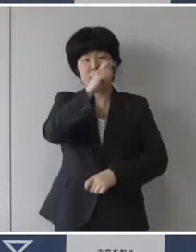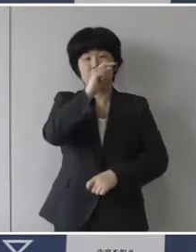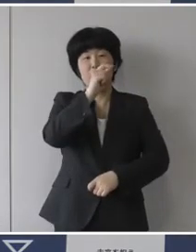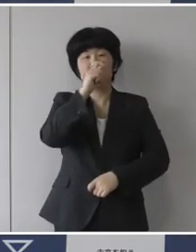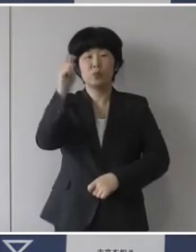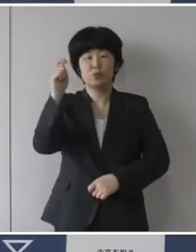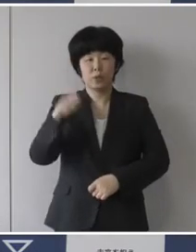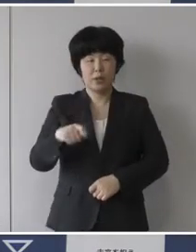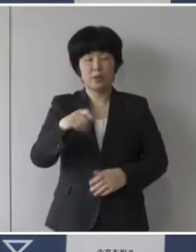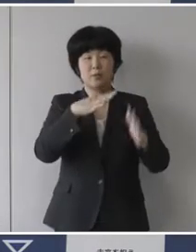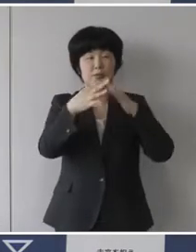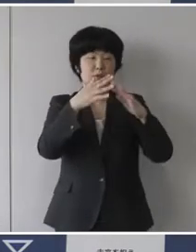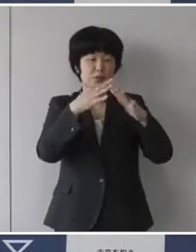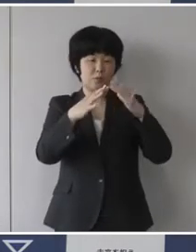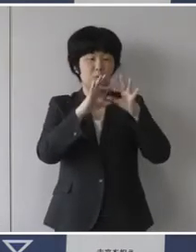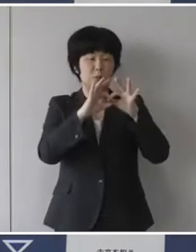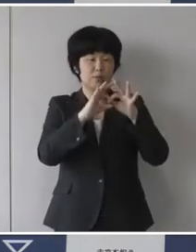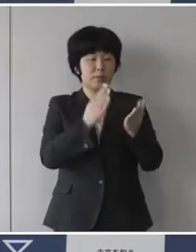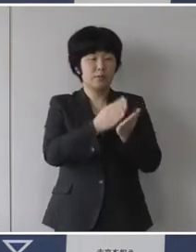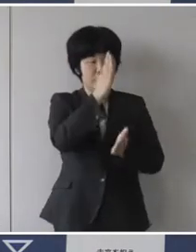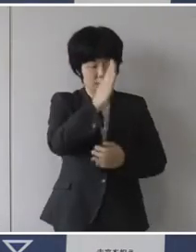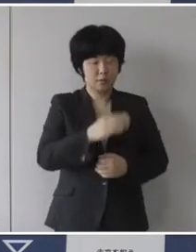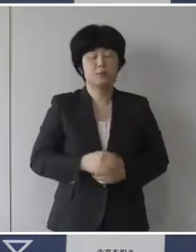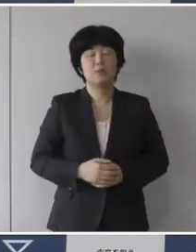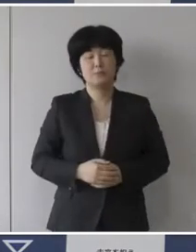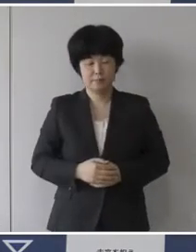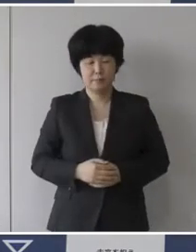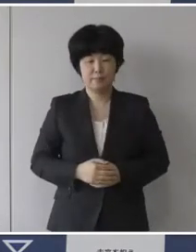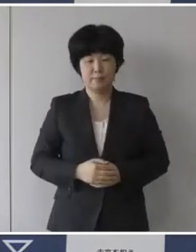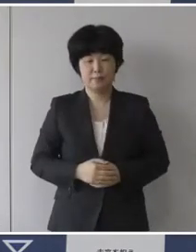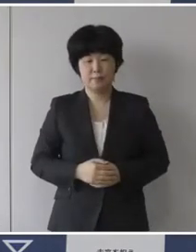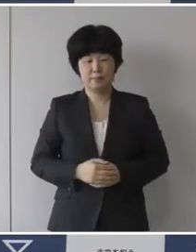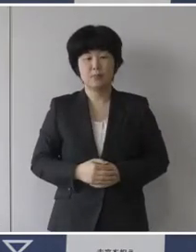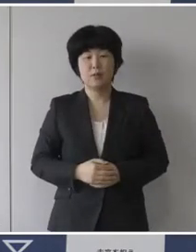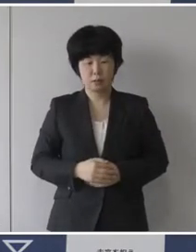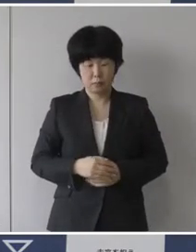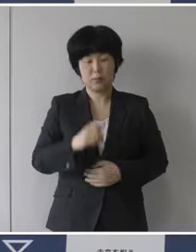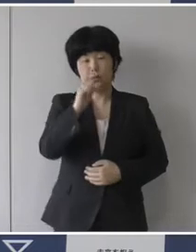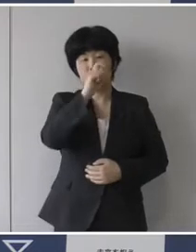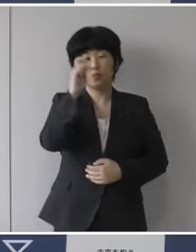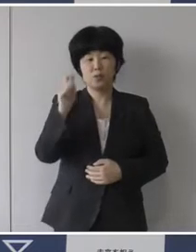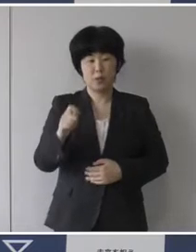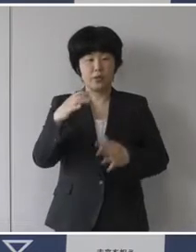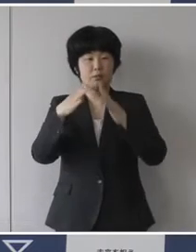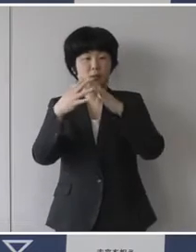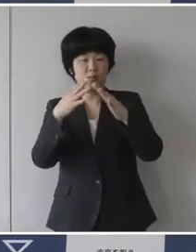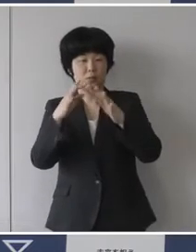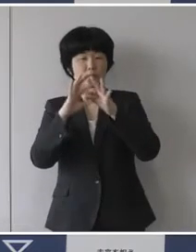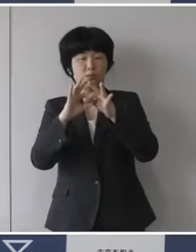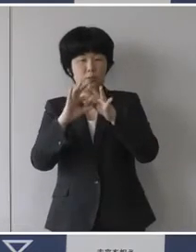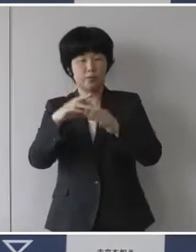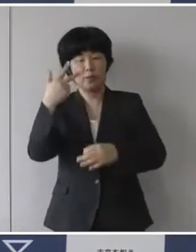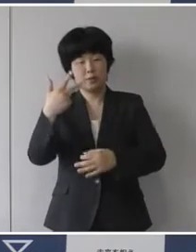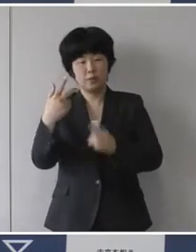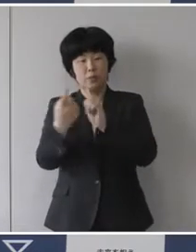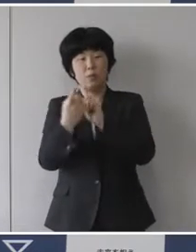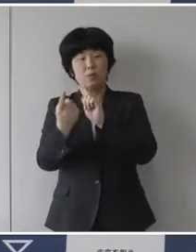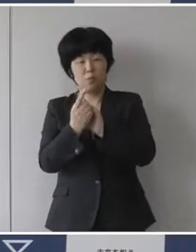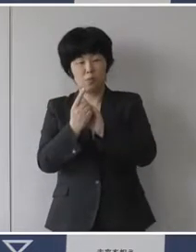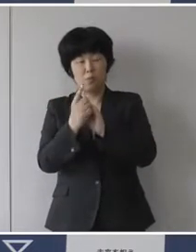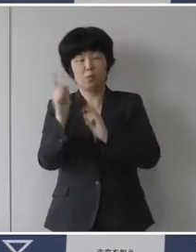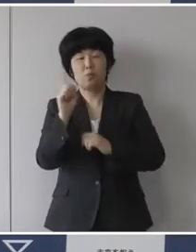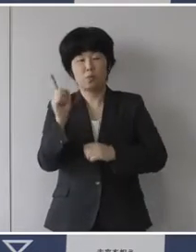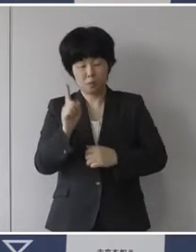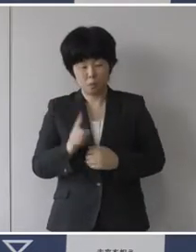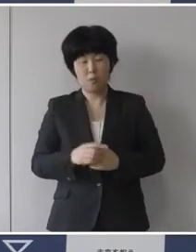危機における本市の対応について、市長お願いいたします。 はい、ウクライナの危機における本市の対応について、何